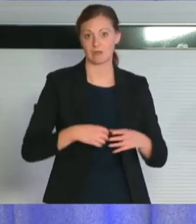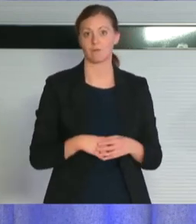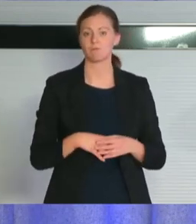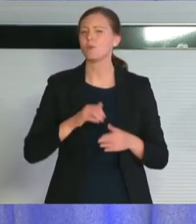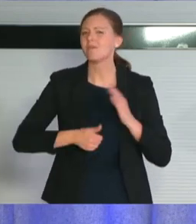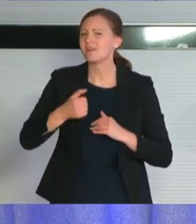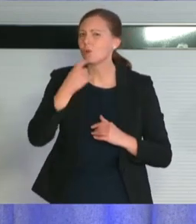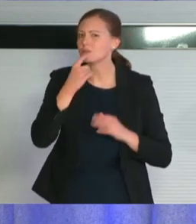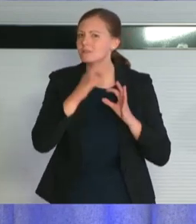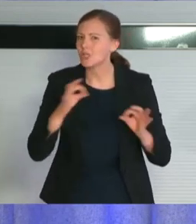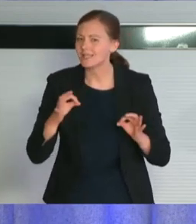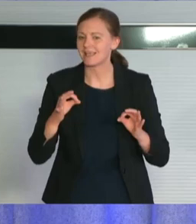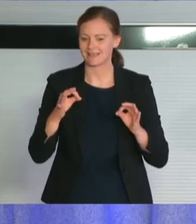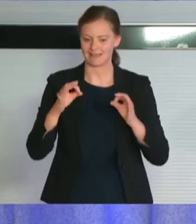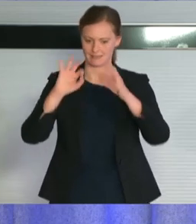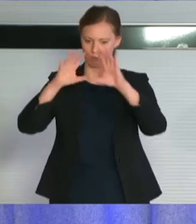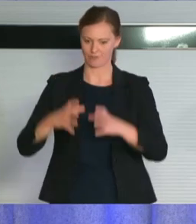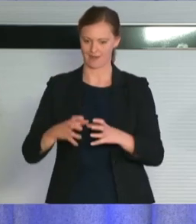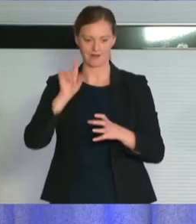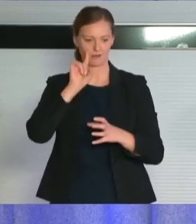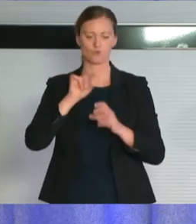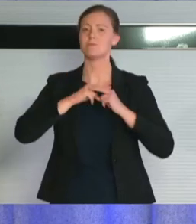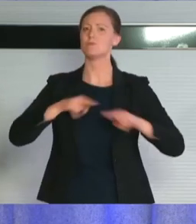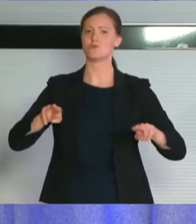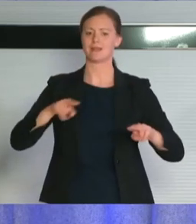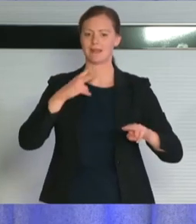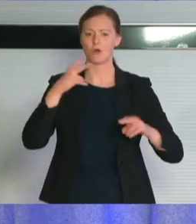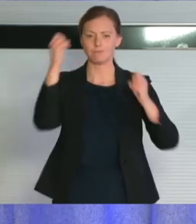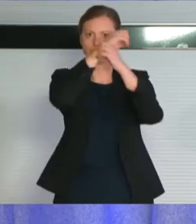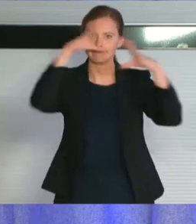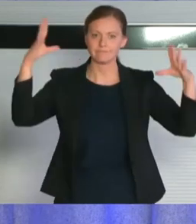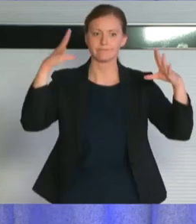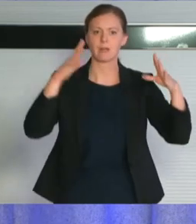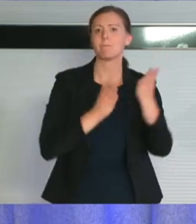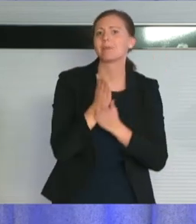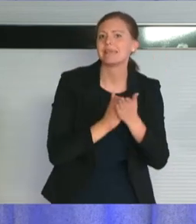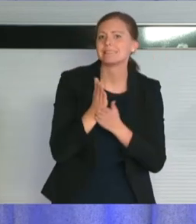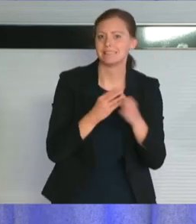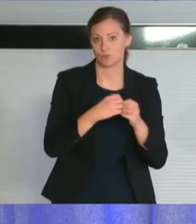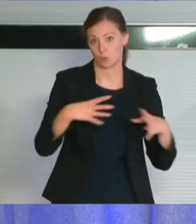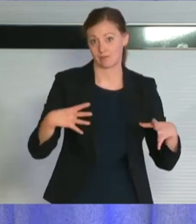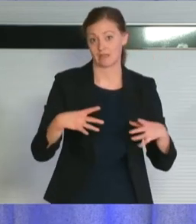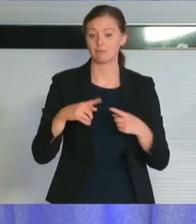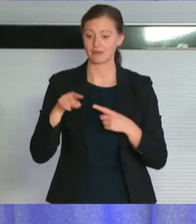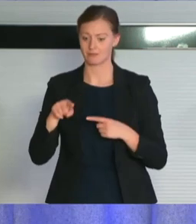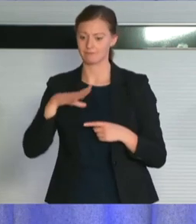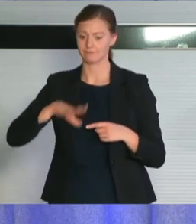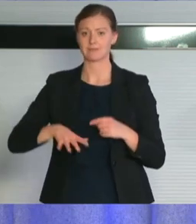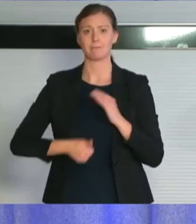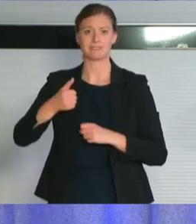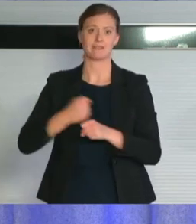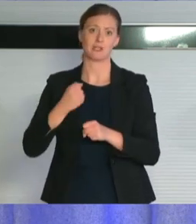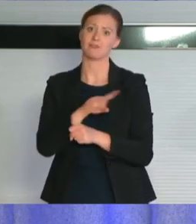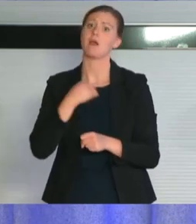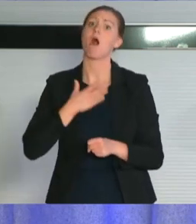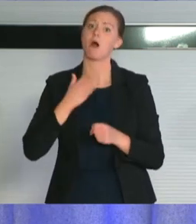viktig å understreke at ingen modeller vil kunne forutse epidemiens utvikling presist, men det er det beste verktøyet vi har